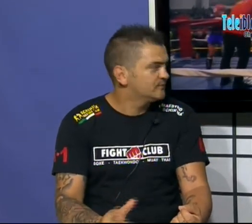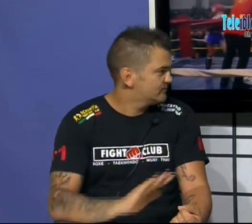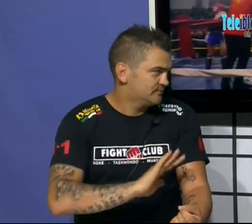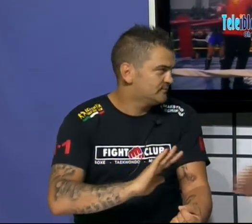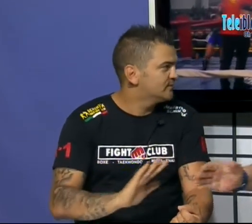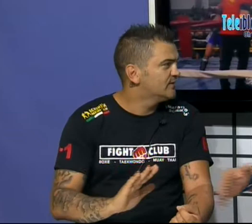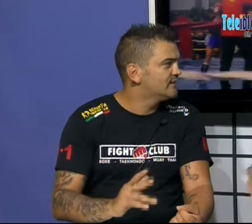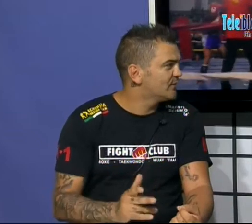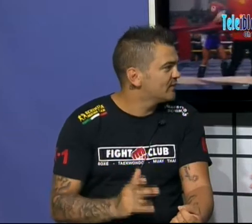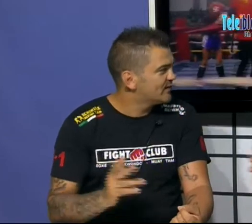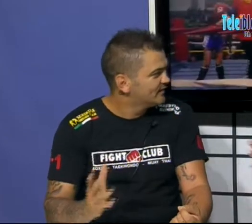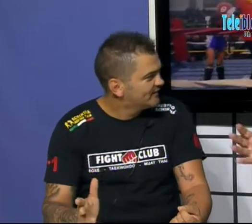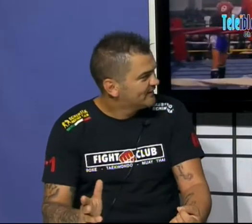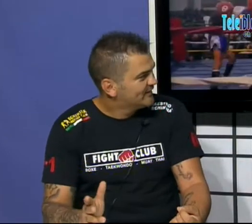sì.